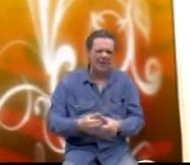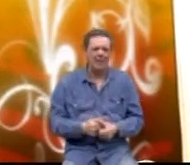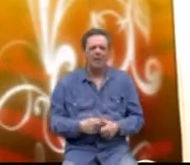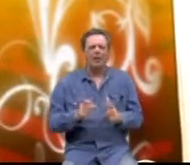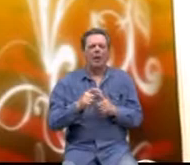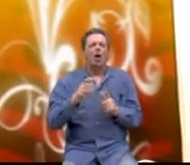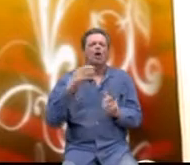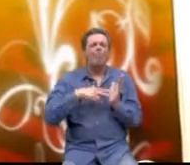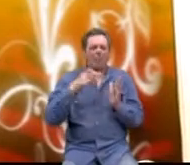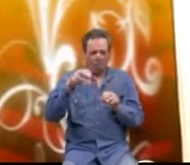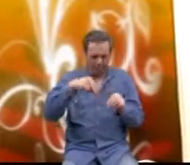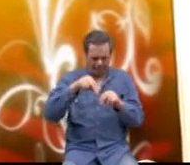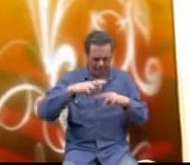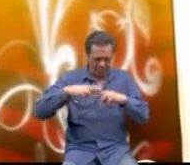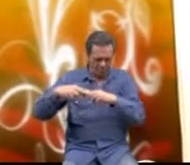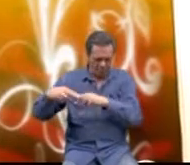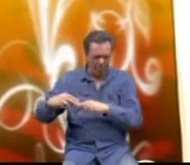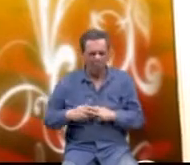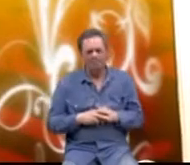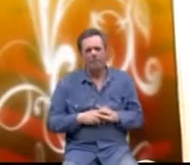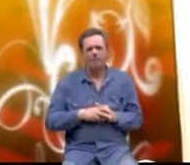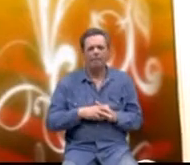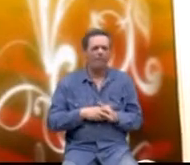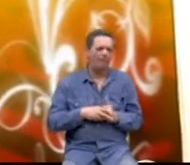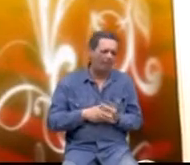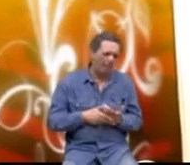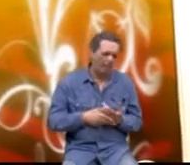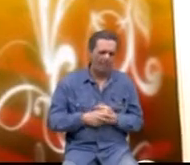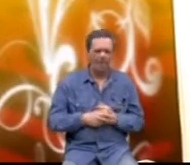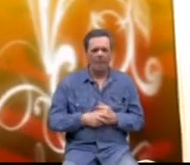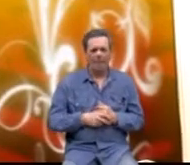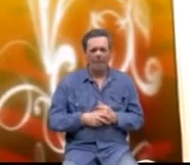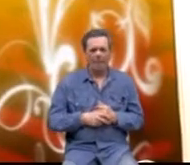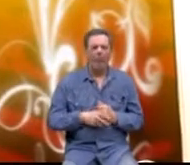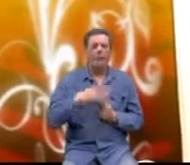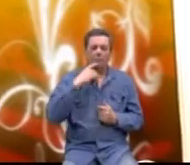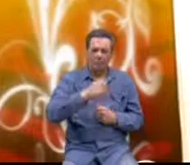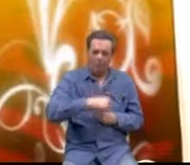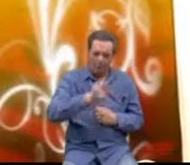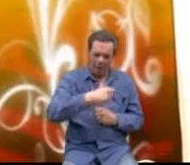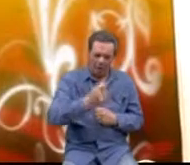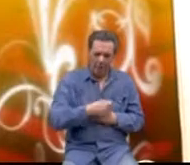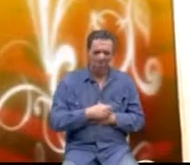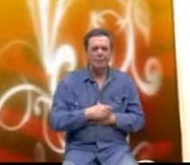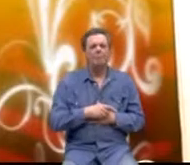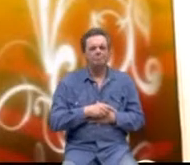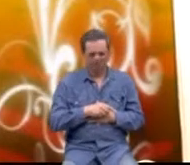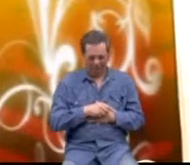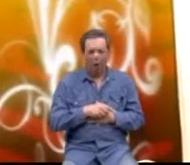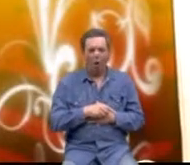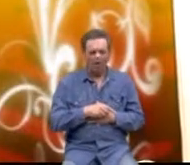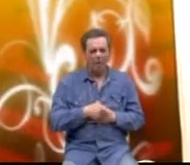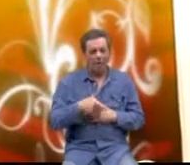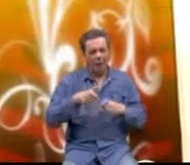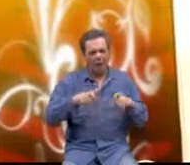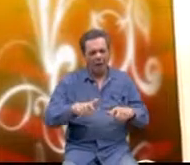imaju šahovsku sekciju, i ping pong. Čuli smo da postoji jedna korisnica doma koja je jako dobra u stolnom tenisu, pa ona može izazvati mlađu ona generaciju.